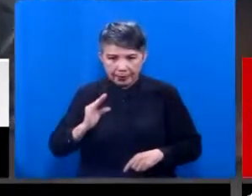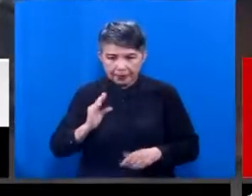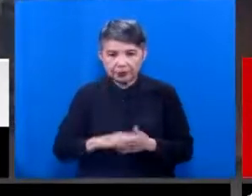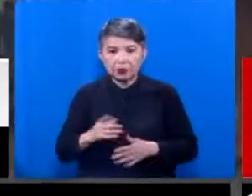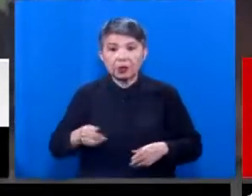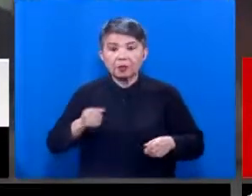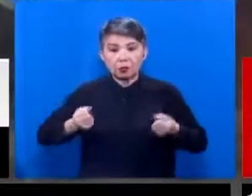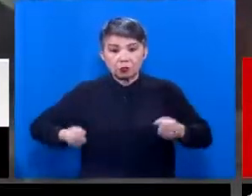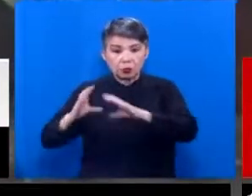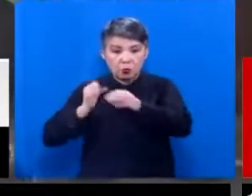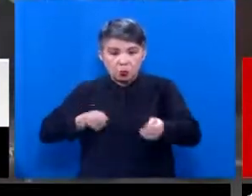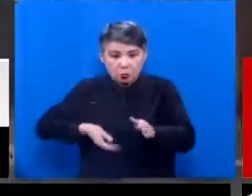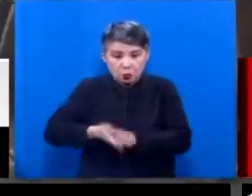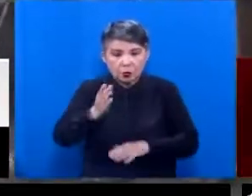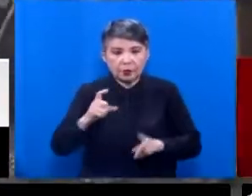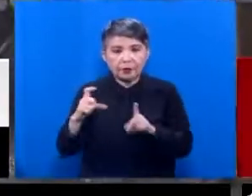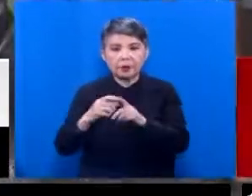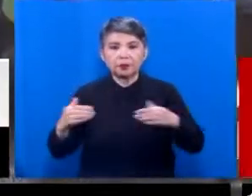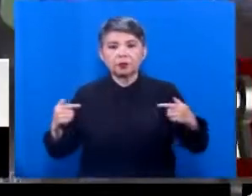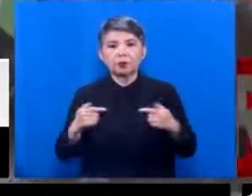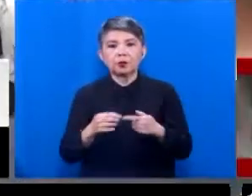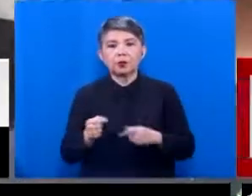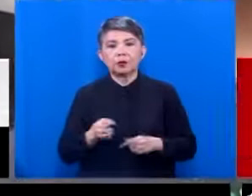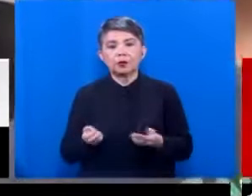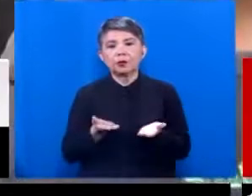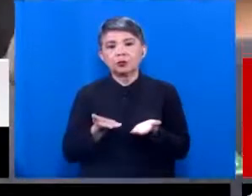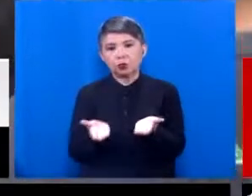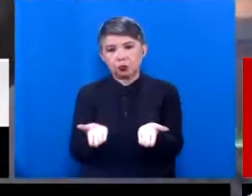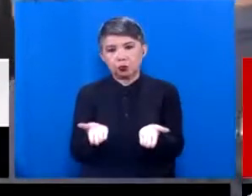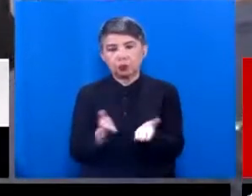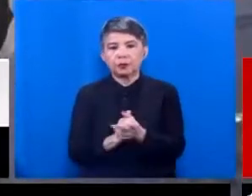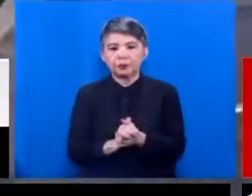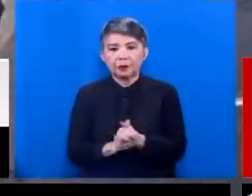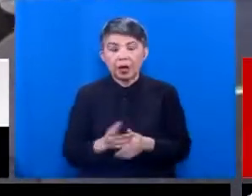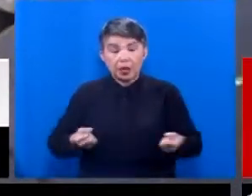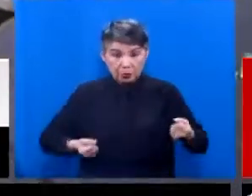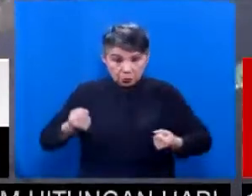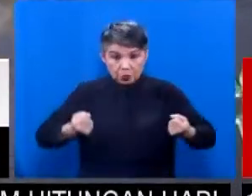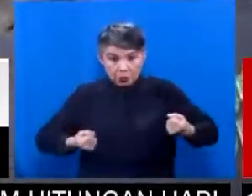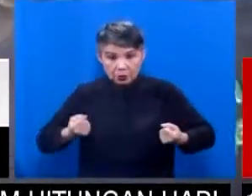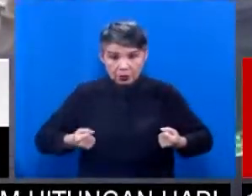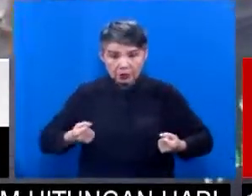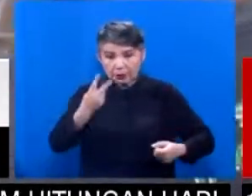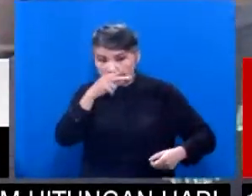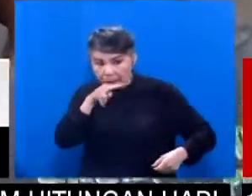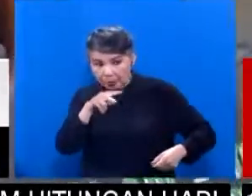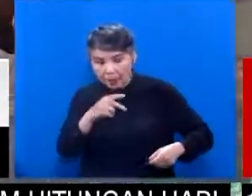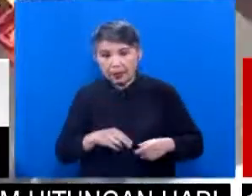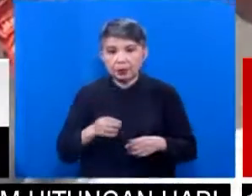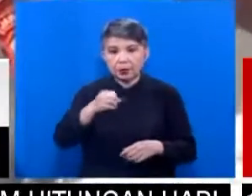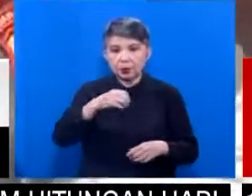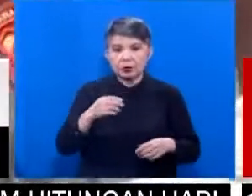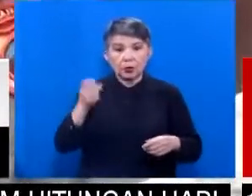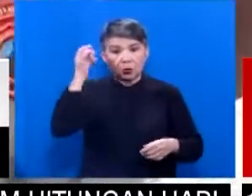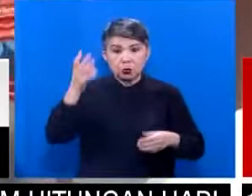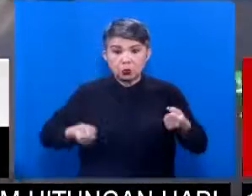tengah melaju menuju kantor Dinas Perhubungan Kabupaten Kudus. Saat dalam perjalanan, Selamat melihat ada keributan antara seorang sopir